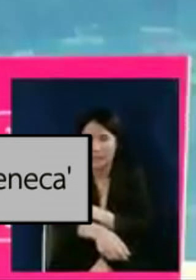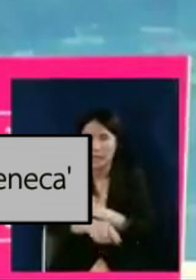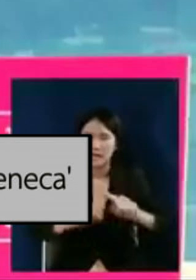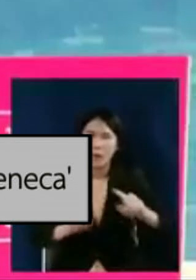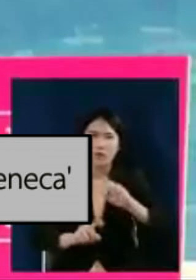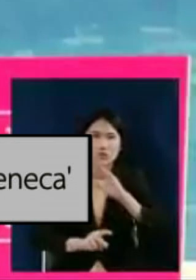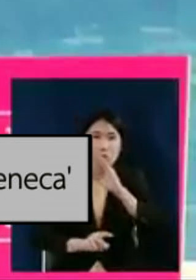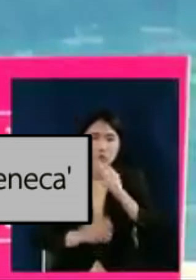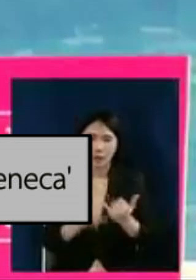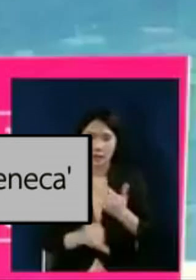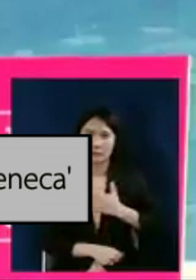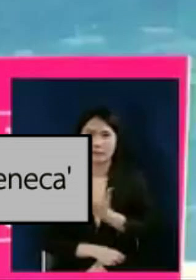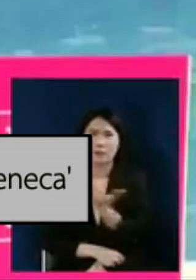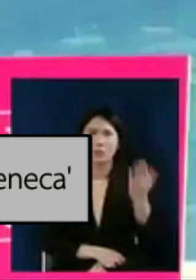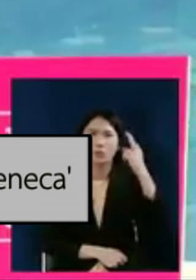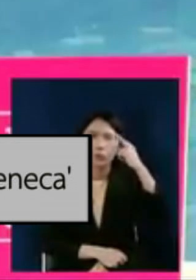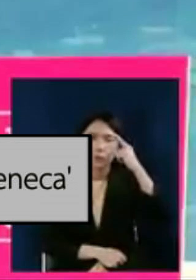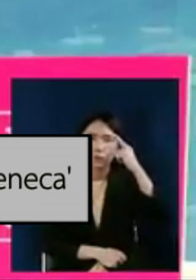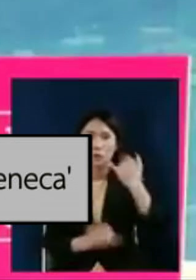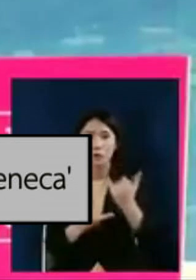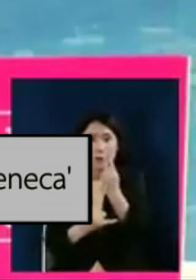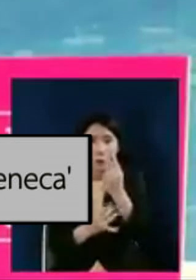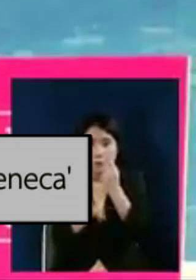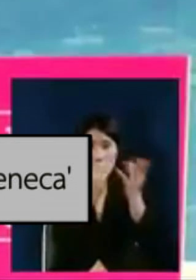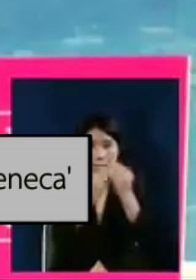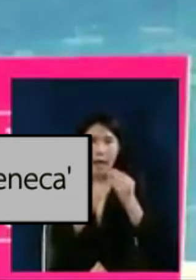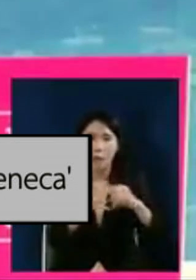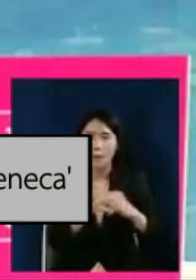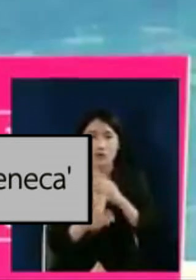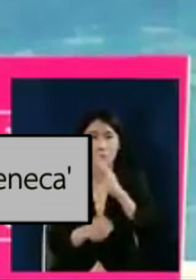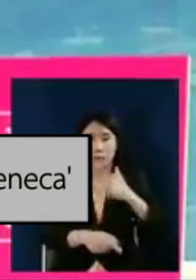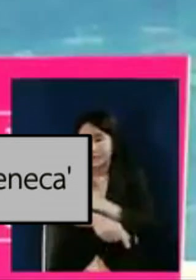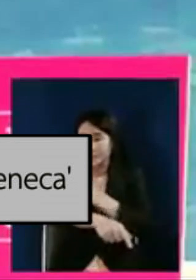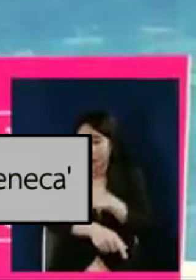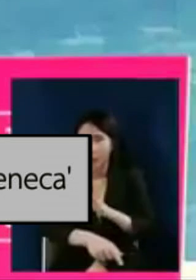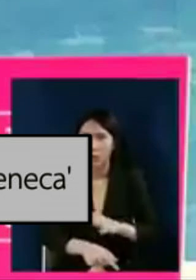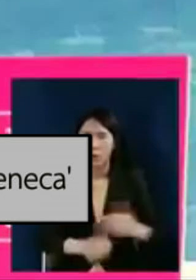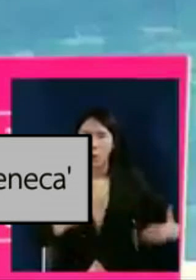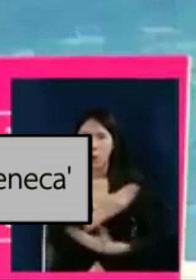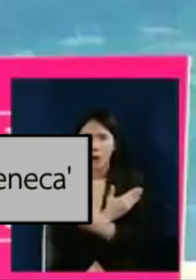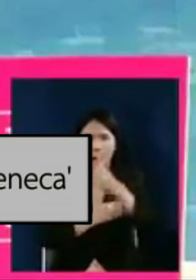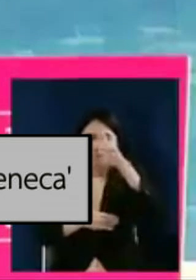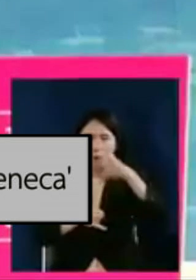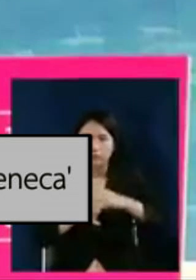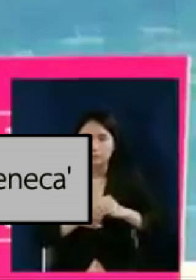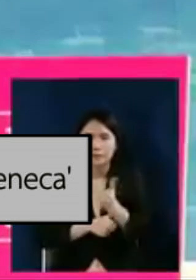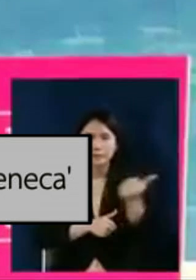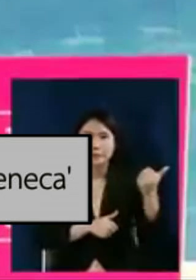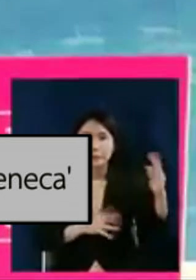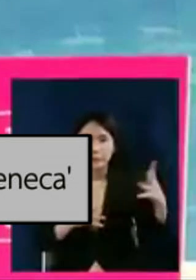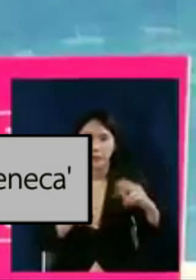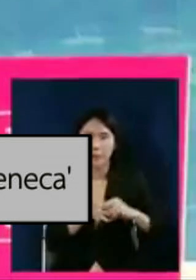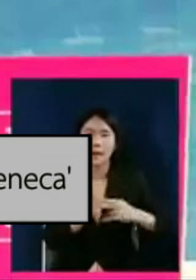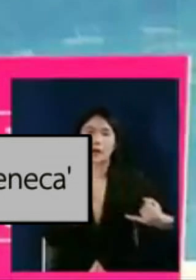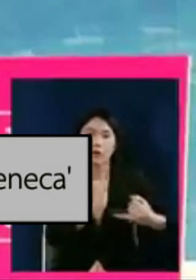ถ้าในเมื่อเรารู้อยู่แล้วนะการศึกษาในเรื่องของอาการข้างเคียงอย่างมันก็ง่ายกว่าวัคซีนชนิดใหม่ที่ยังไม่